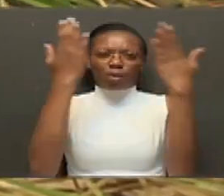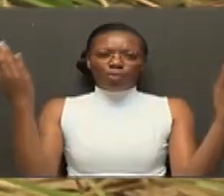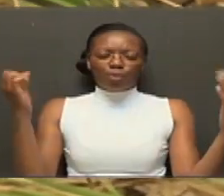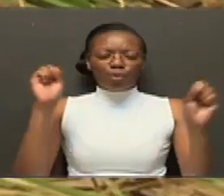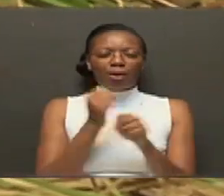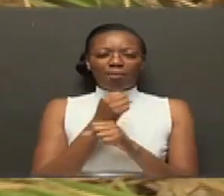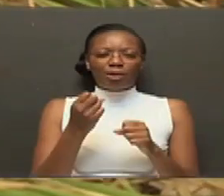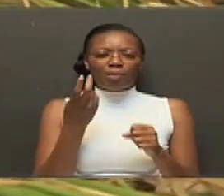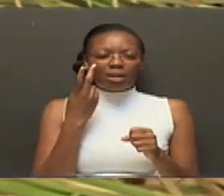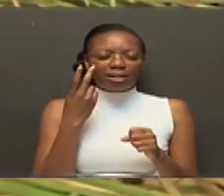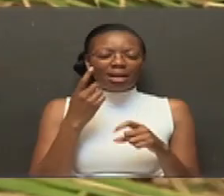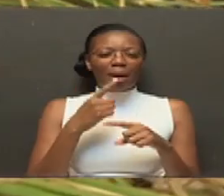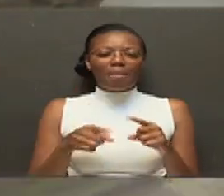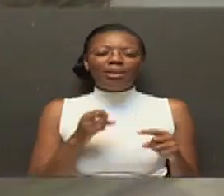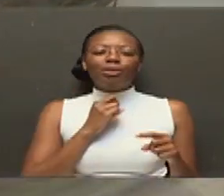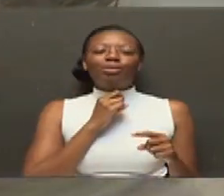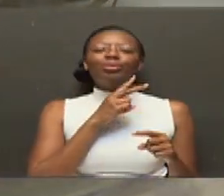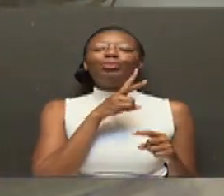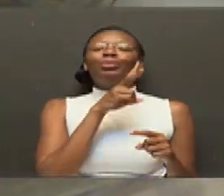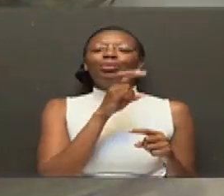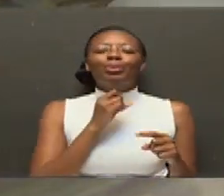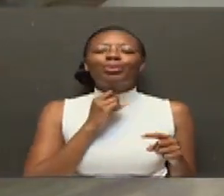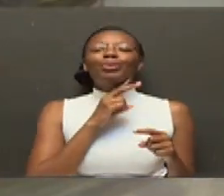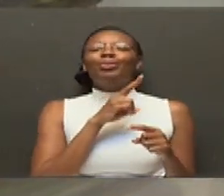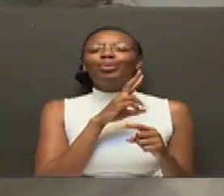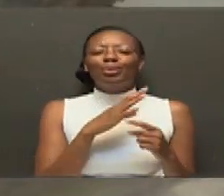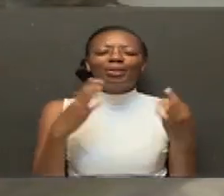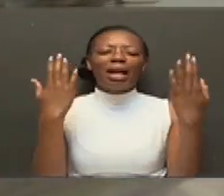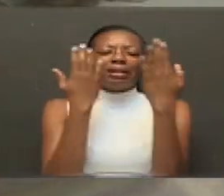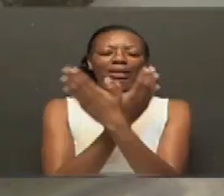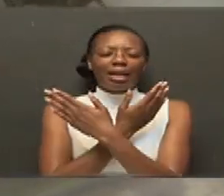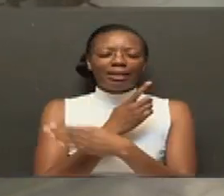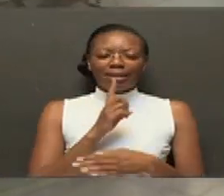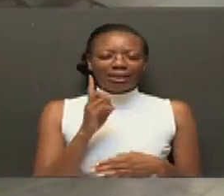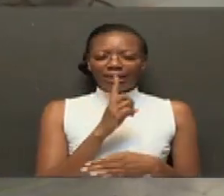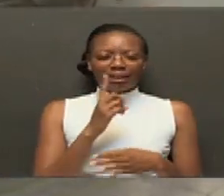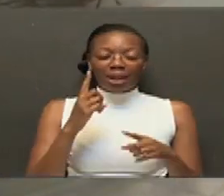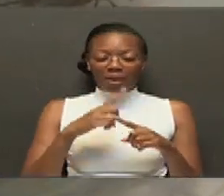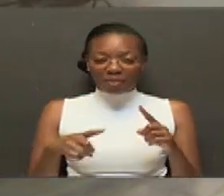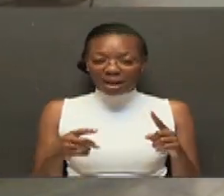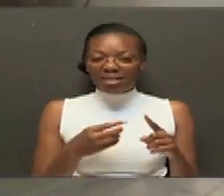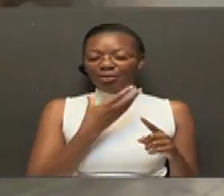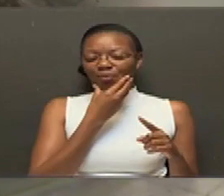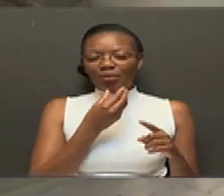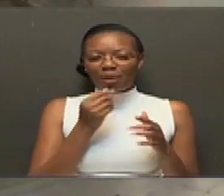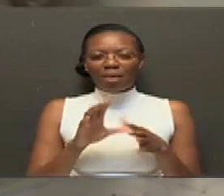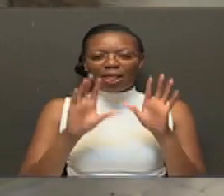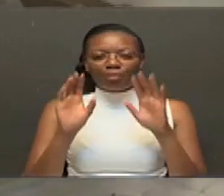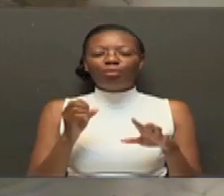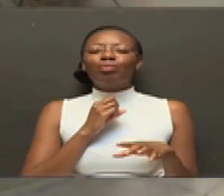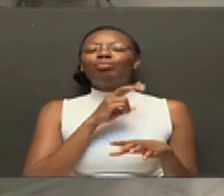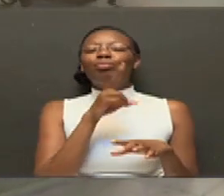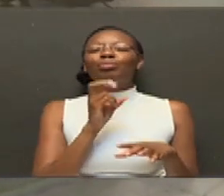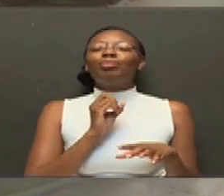Hujulikana sana kwa sauti yao kubwa na kelele haswa usiku. Lakini ni wa kiume ndio hupiga kelele. Hiyo